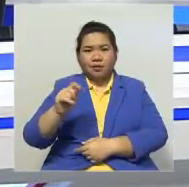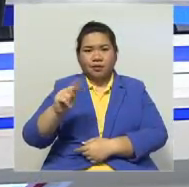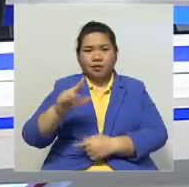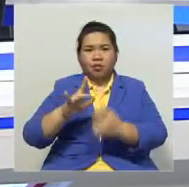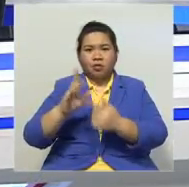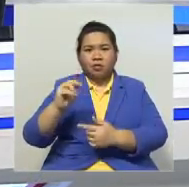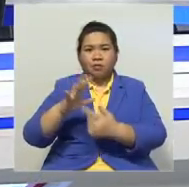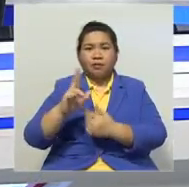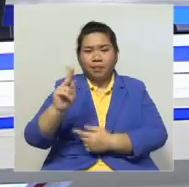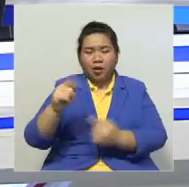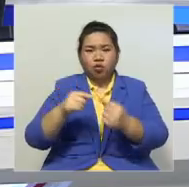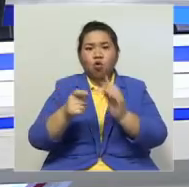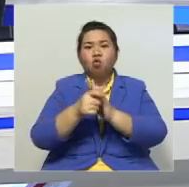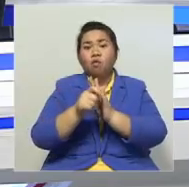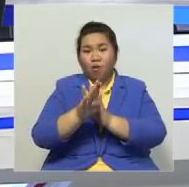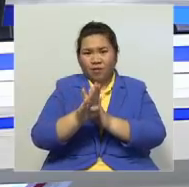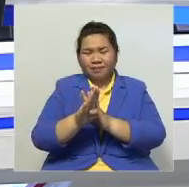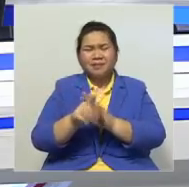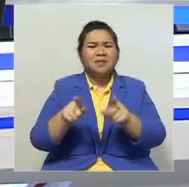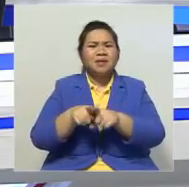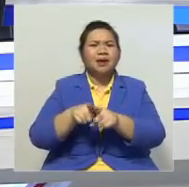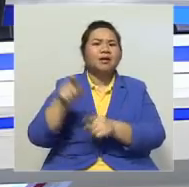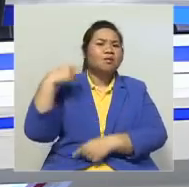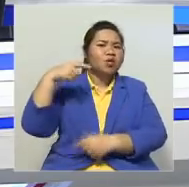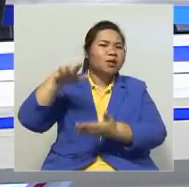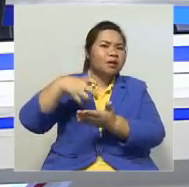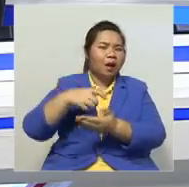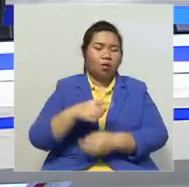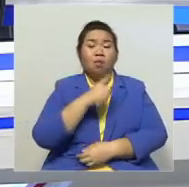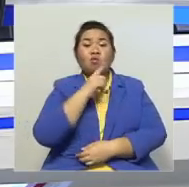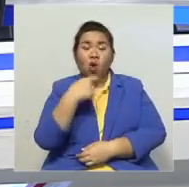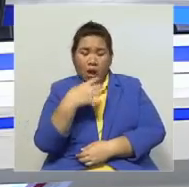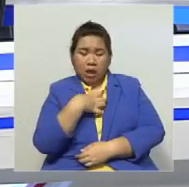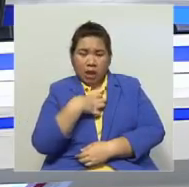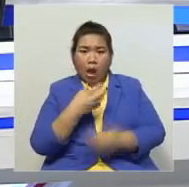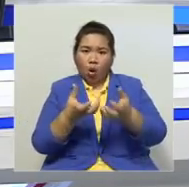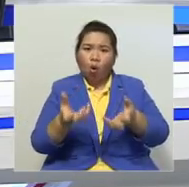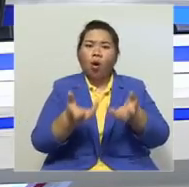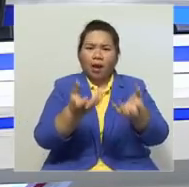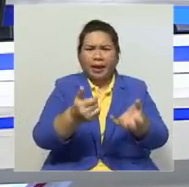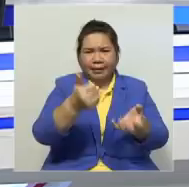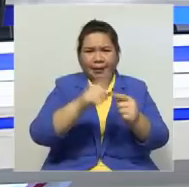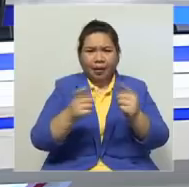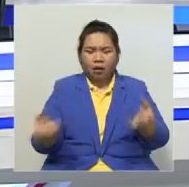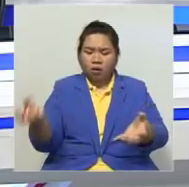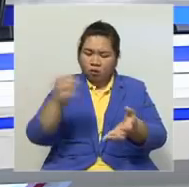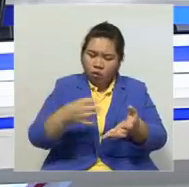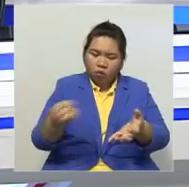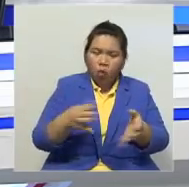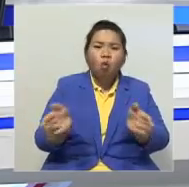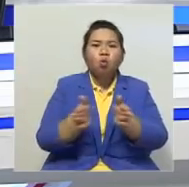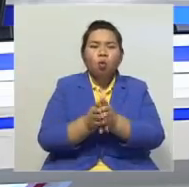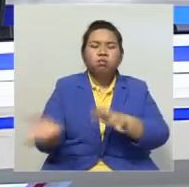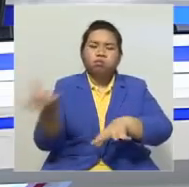รินธรจังหวัดอุบลราชธานีอย่างที่คุณวิรัตบอกไปใครสะดวกจะเอาไปบริจาคตรงนี้เนี่ยไปได้แต่ขอให้รวมๆกันเป็นหมู่คณะ